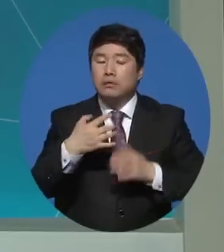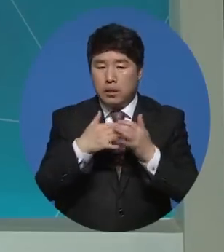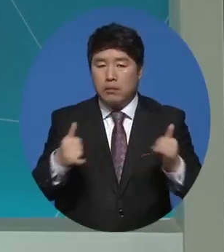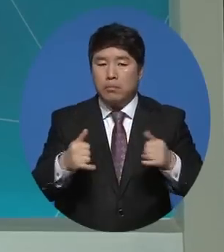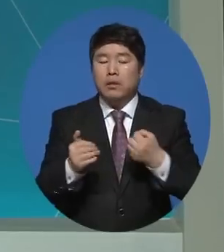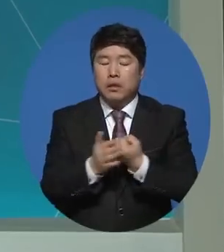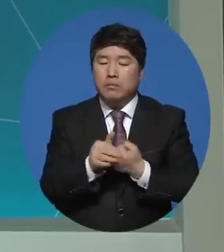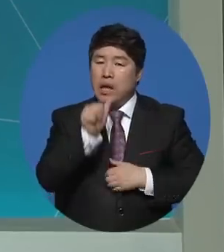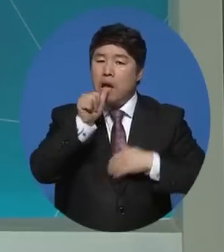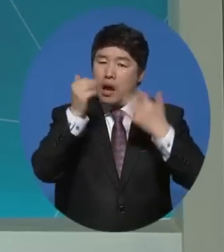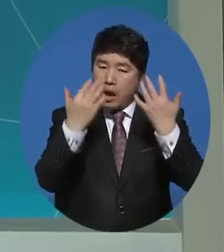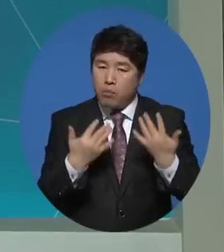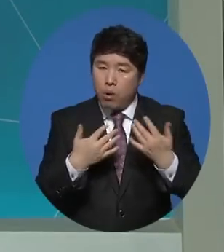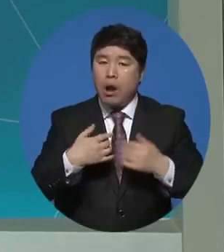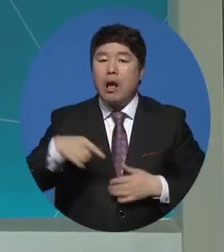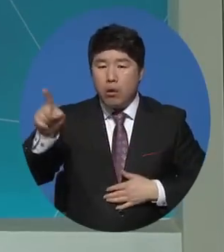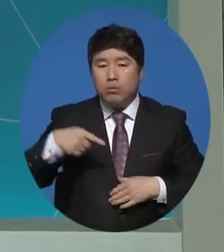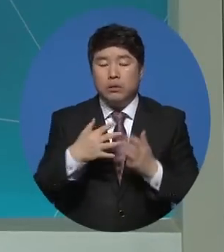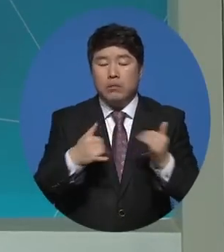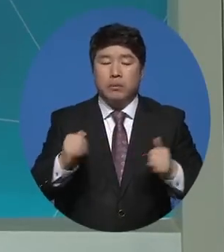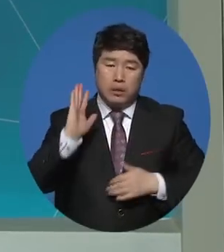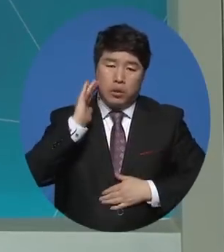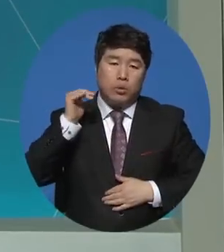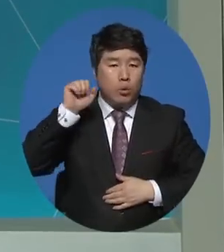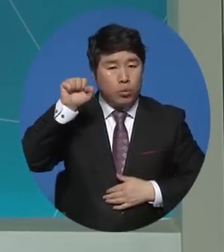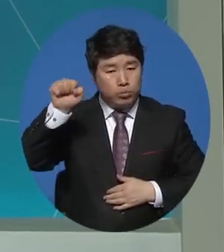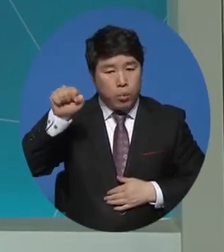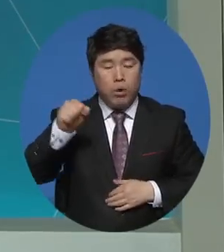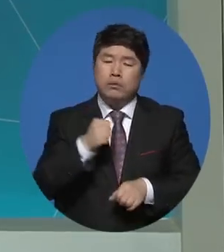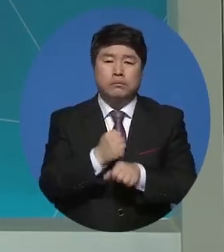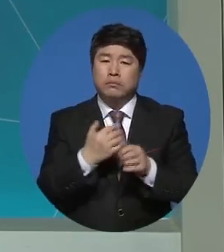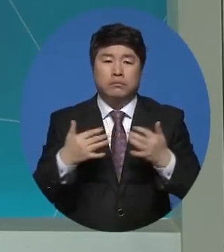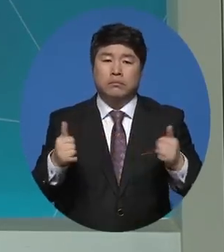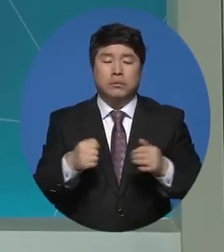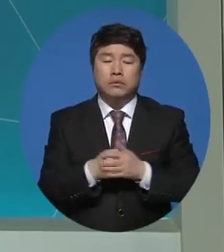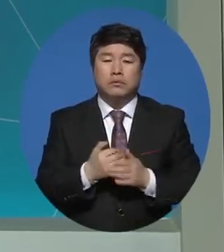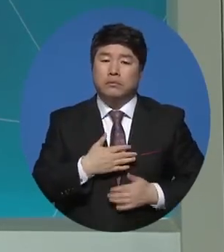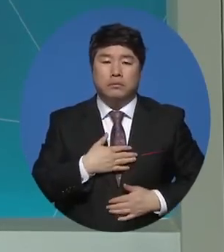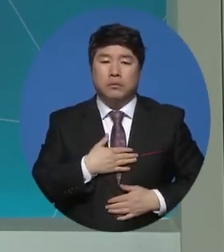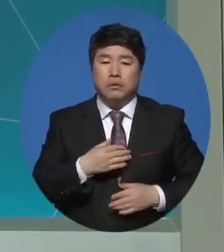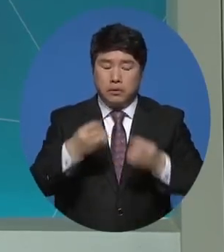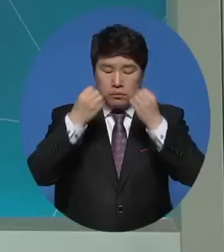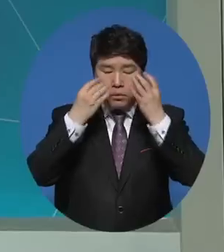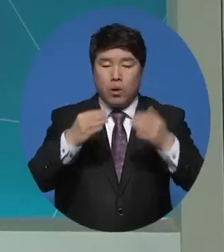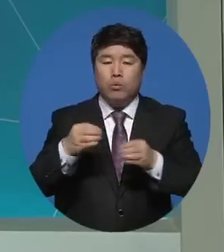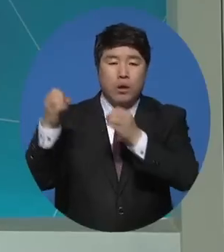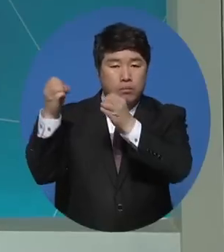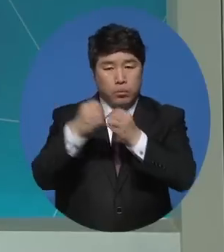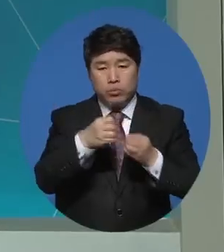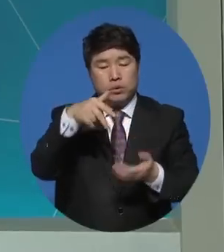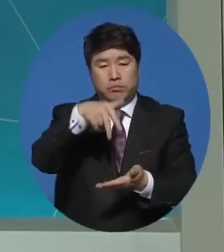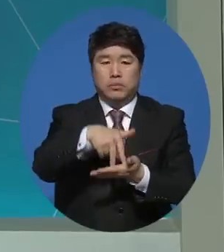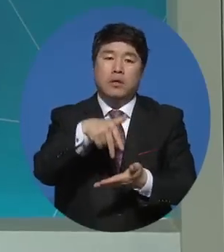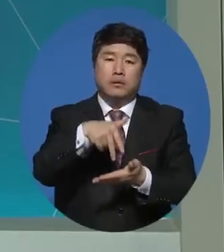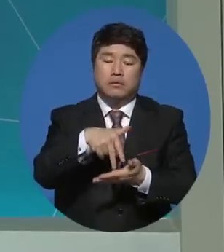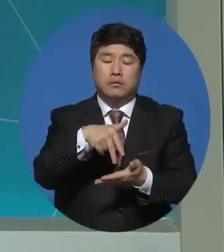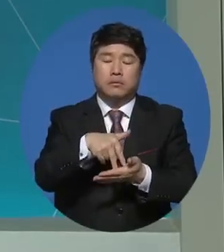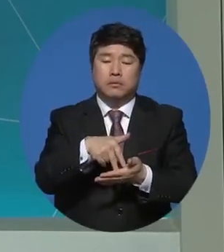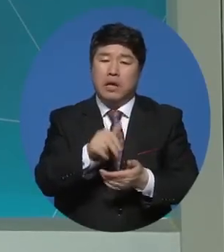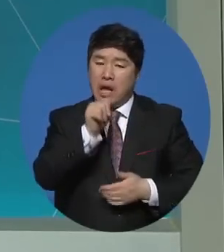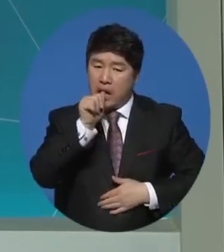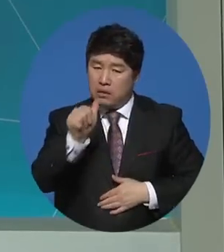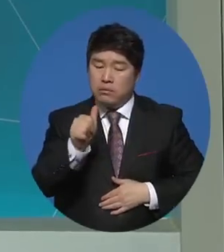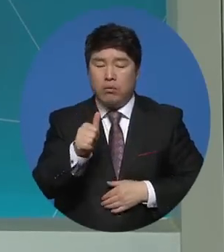감옥까지 살고 나온 사람이 대통령 후보 나서는 거 이런 거는 저는 새로운 보수 입장에서는 결코